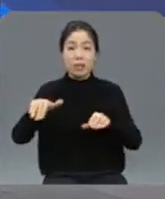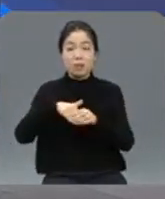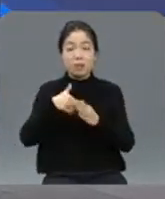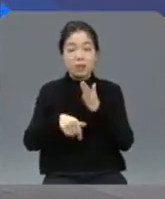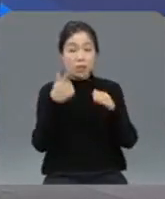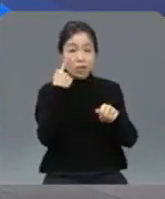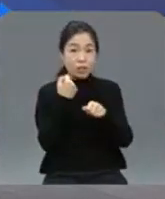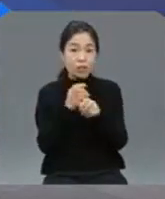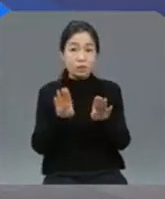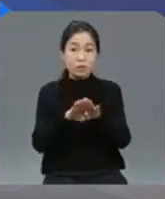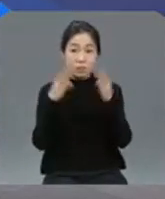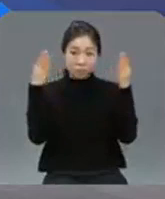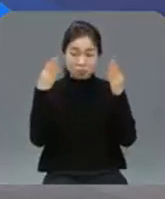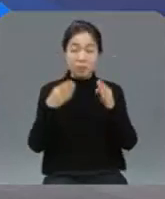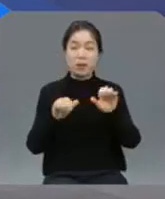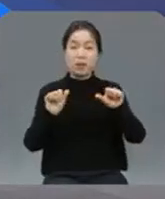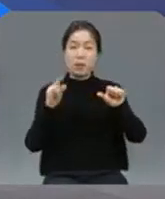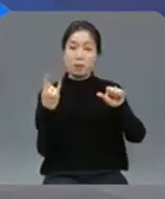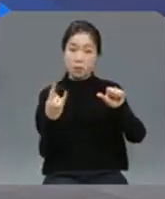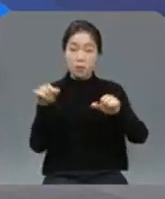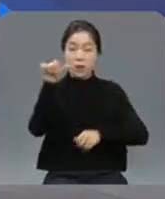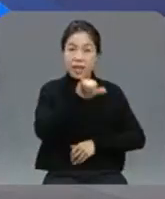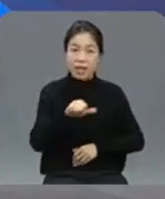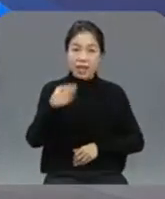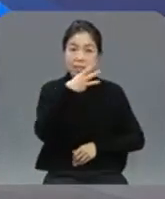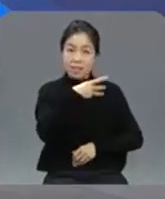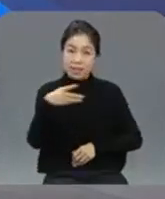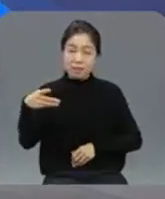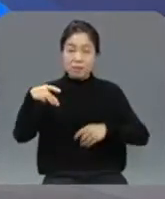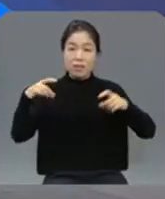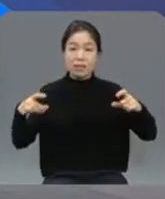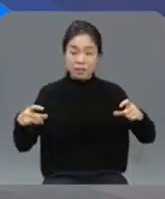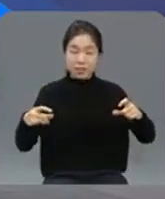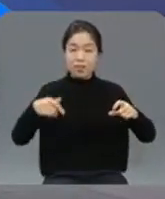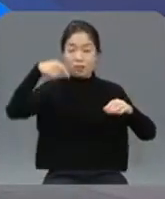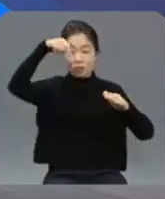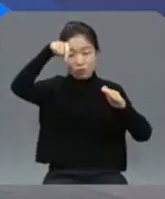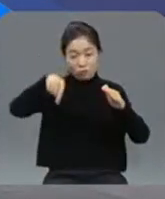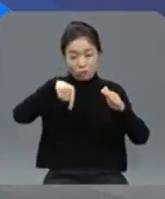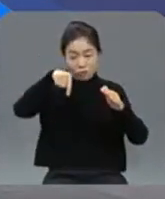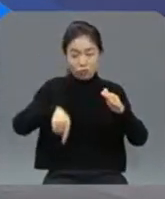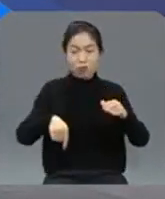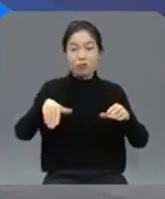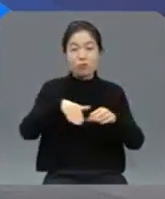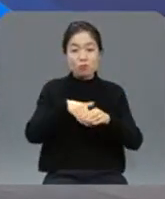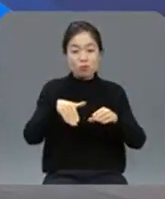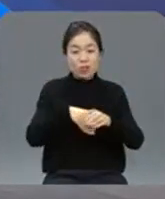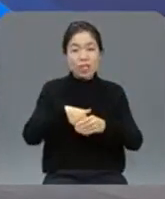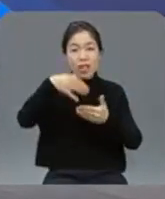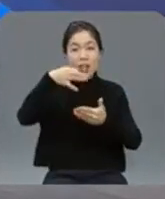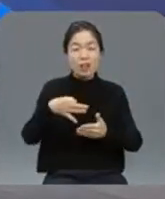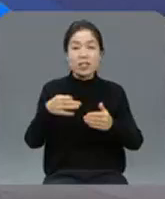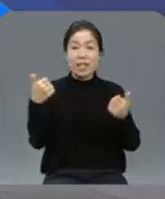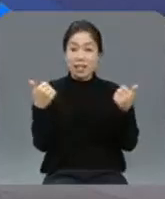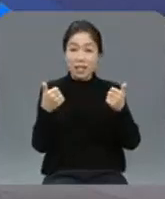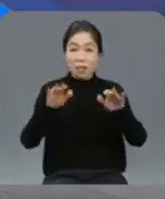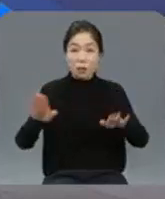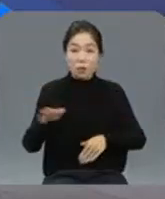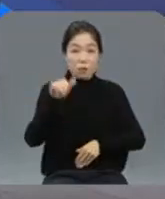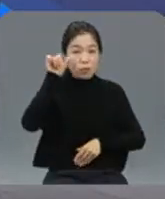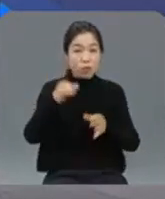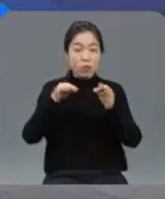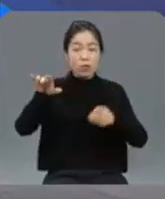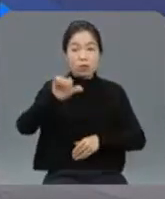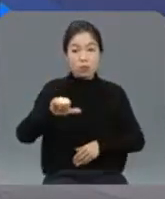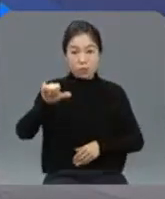연구소가 개최하는 제 5회 아시아 태평양 지역 수중 문화유산 컨퍼런스가 오늘부터 다세 동안 국립